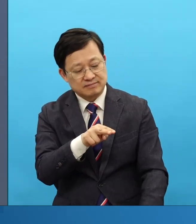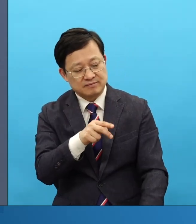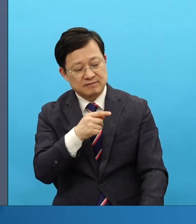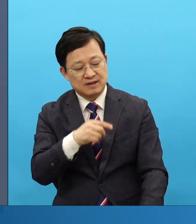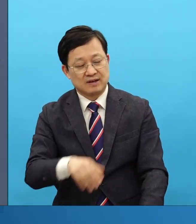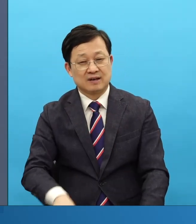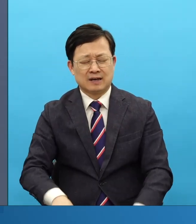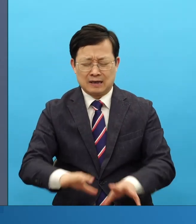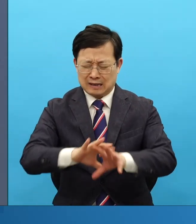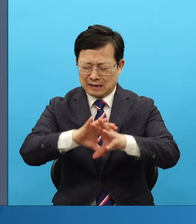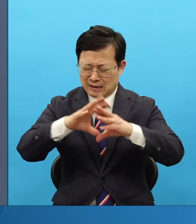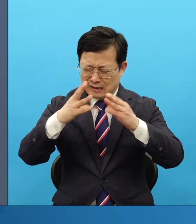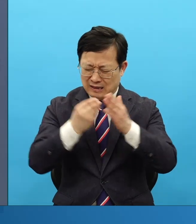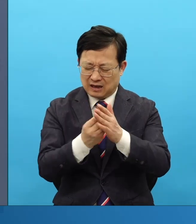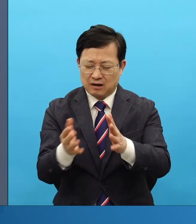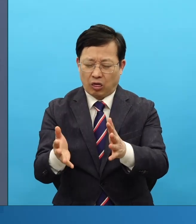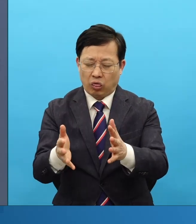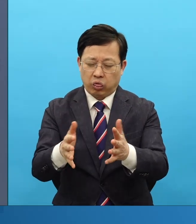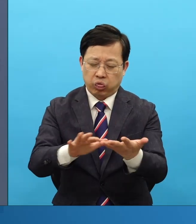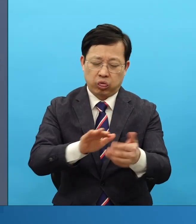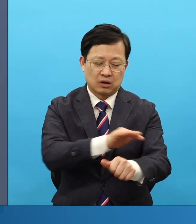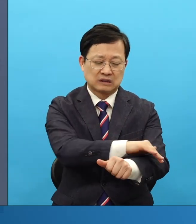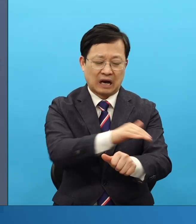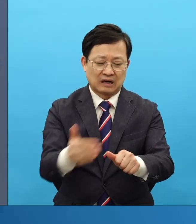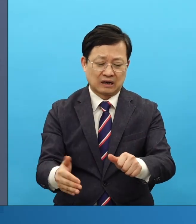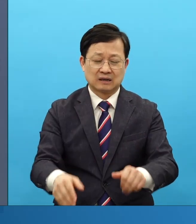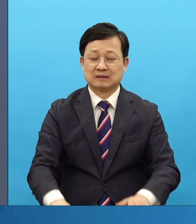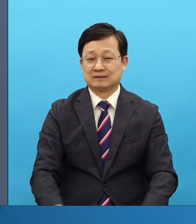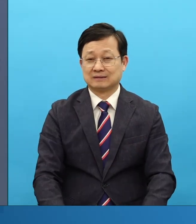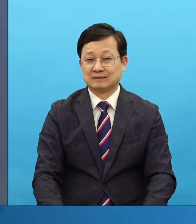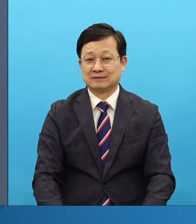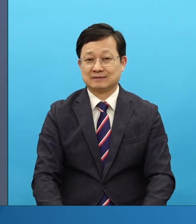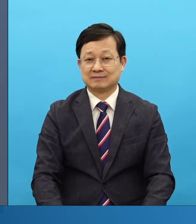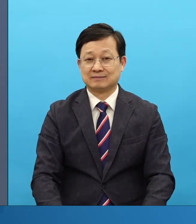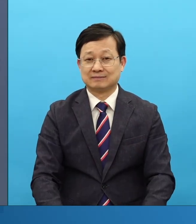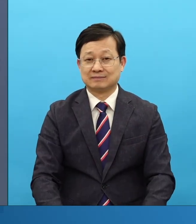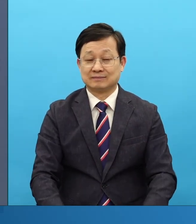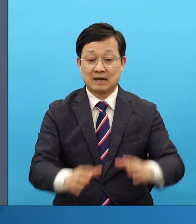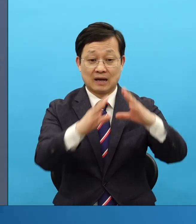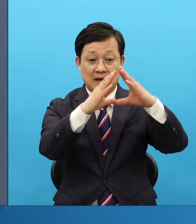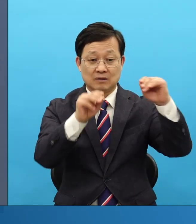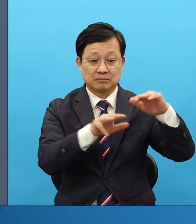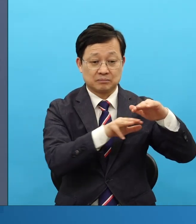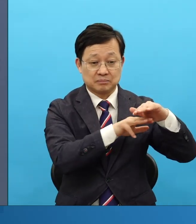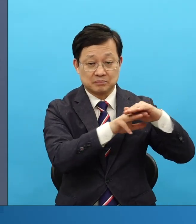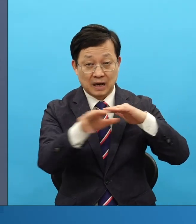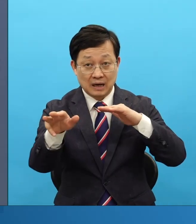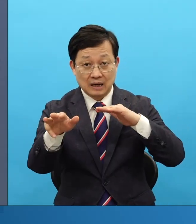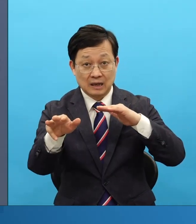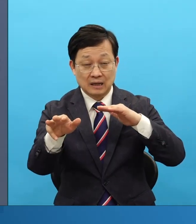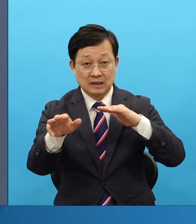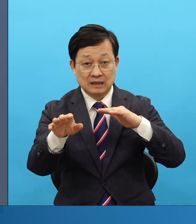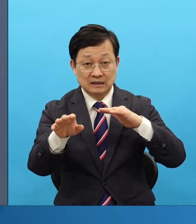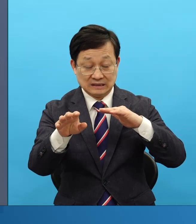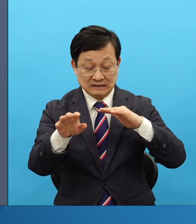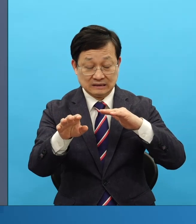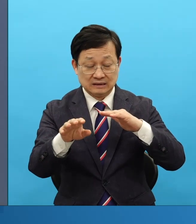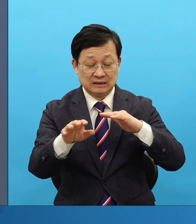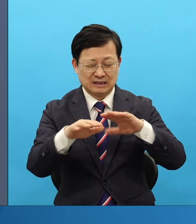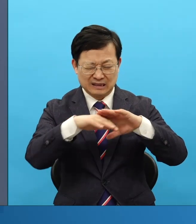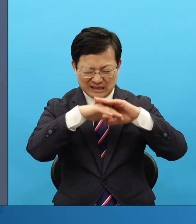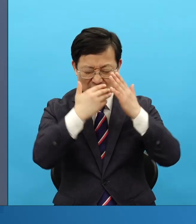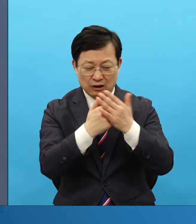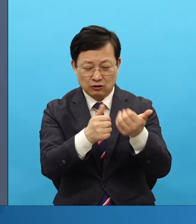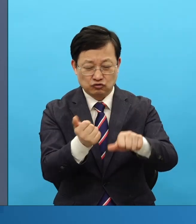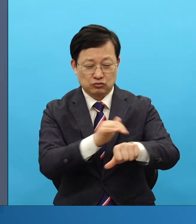And they all had their funeral inside the wilderness. 애굽에서 나와 들어간 사람 둘밖에 없습니다. And there was only two people who